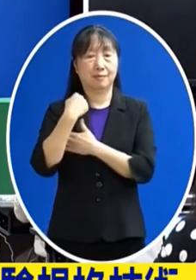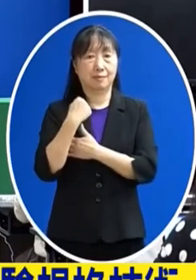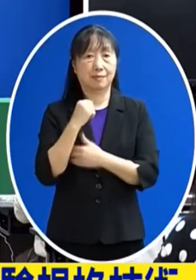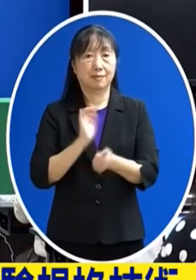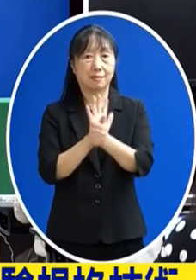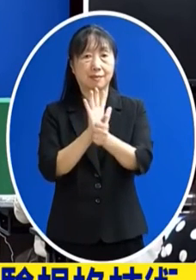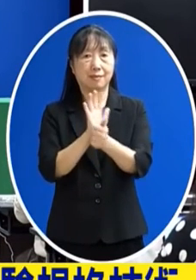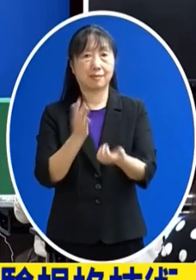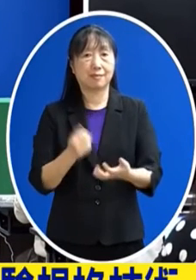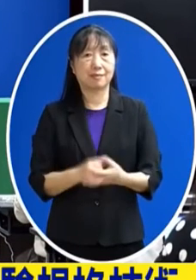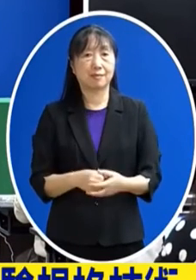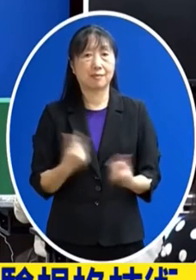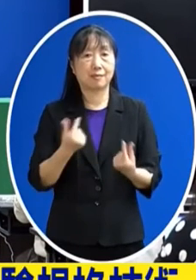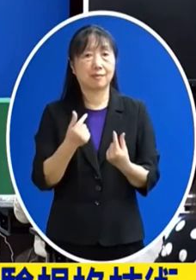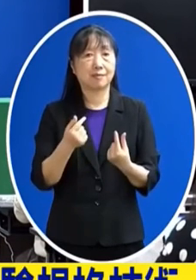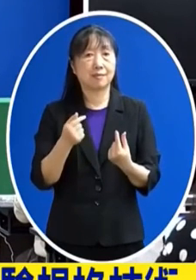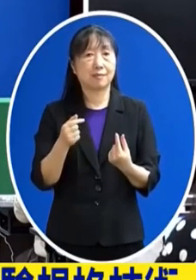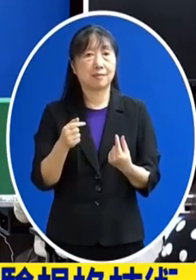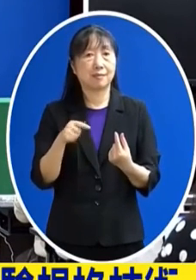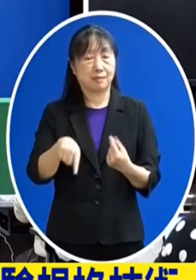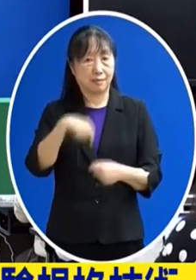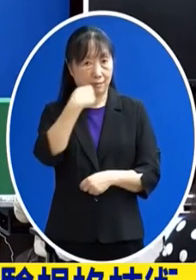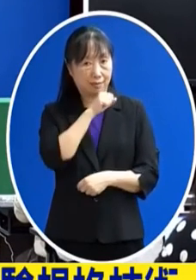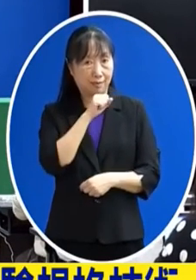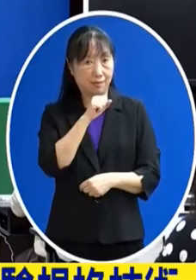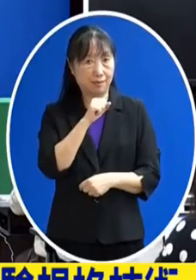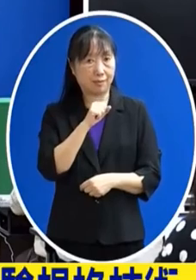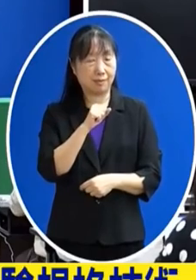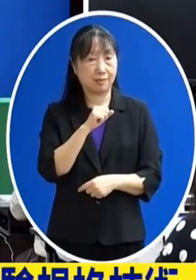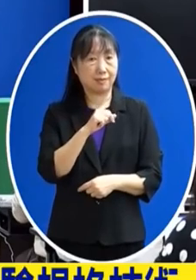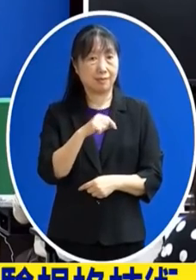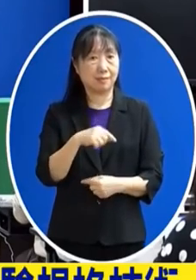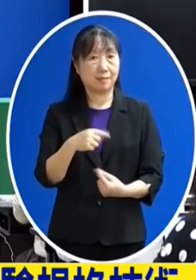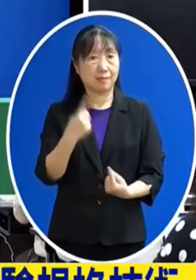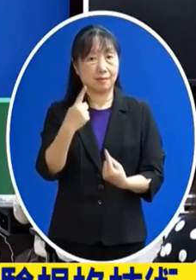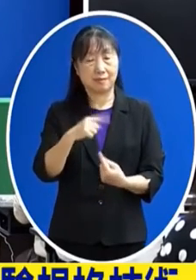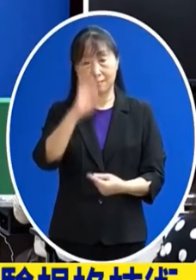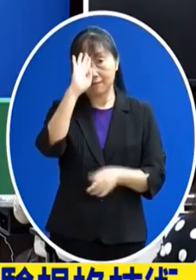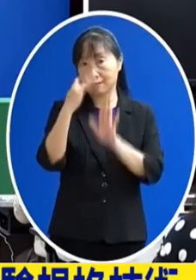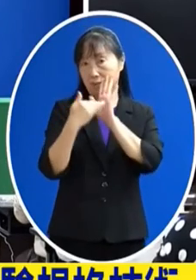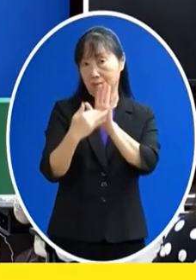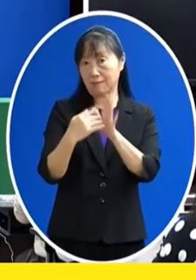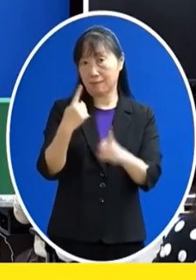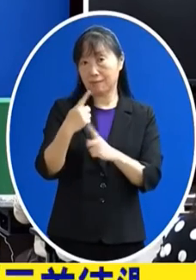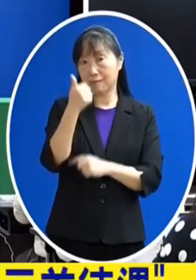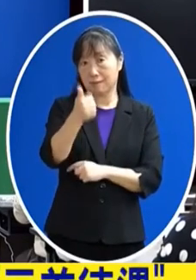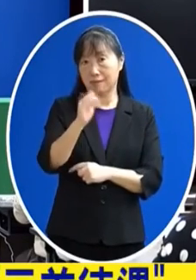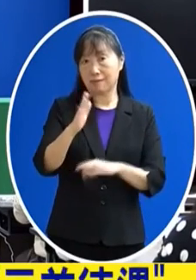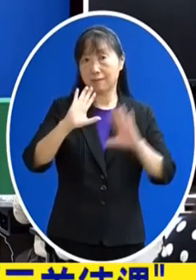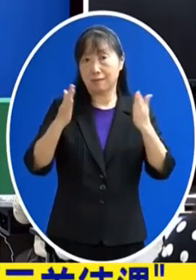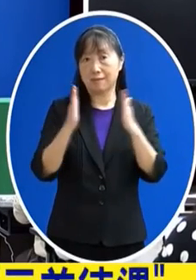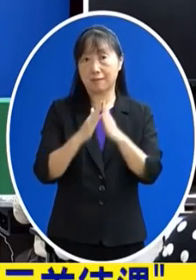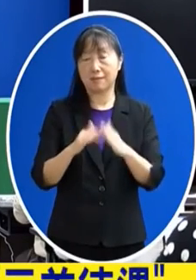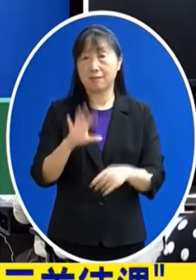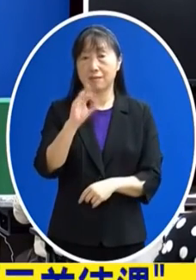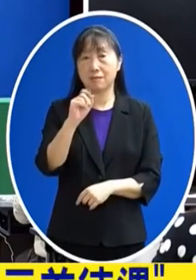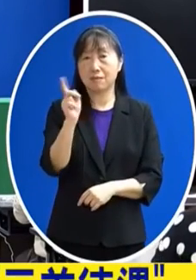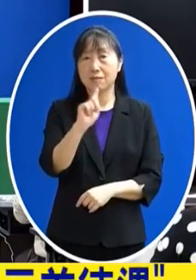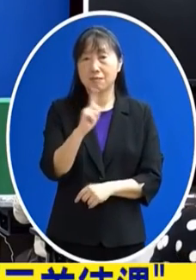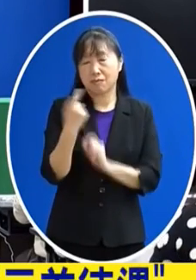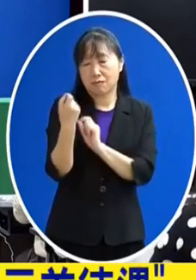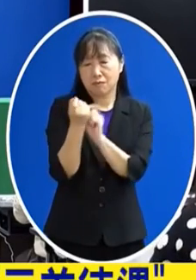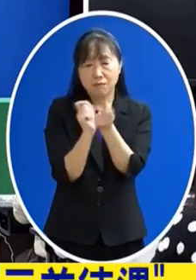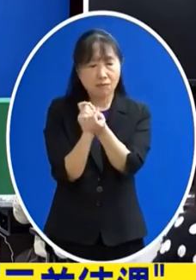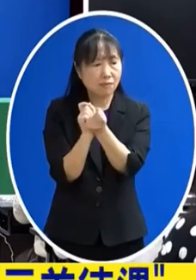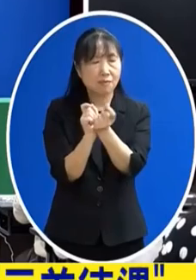目前比较属于对台湾来说属于这种短程航班疫情控制比较佳的国家，我们有没有哪一些邻近